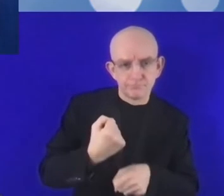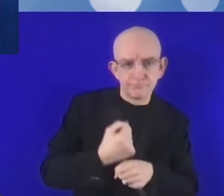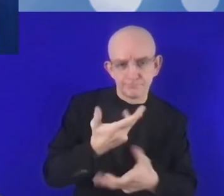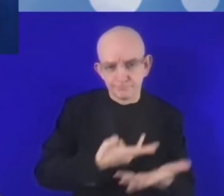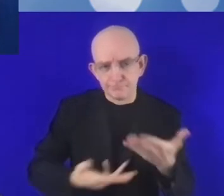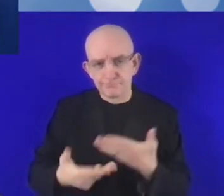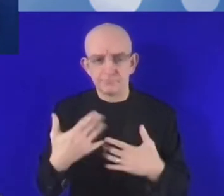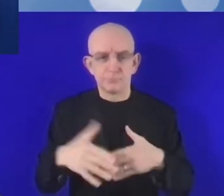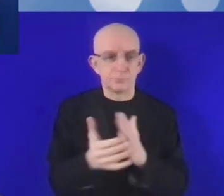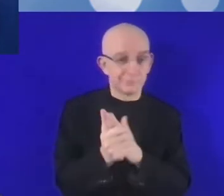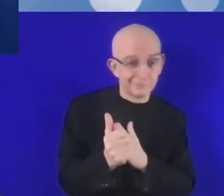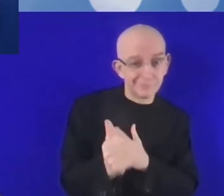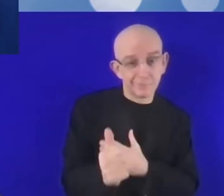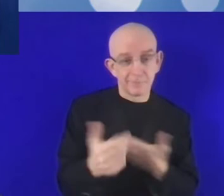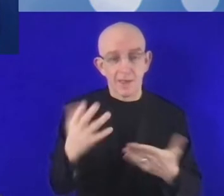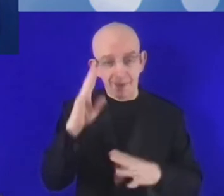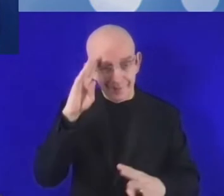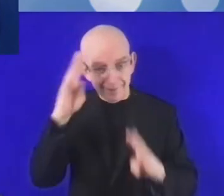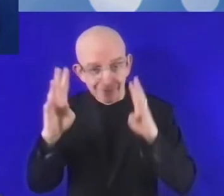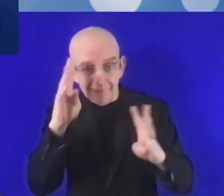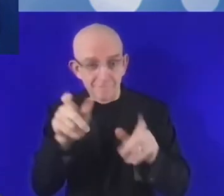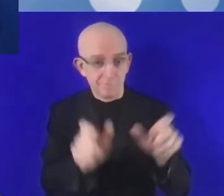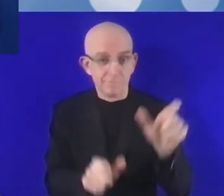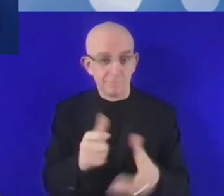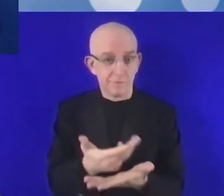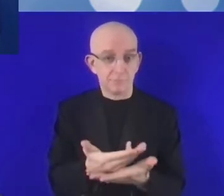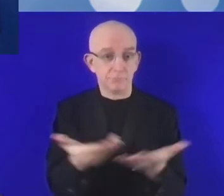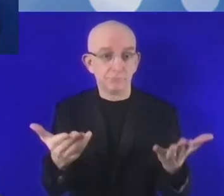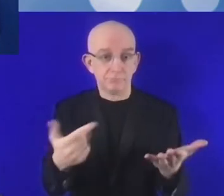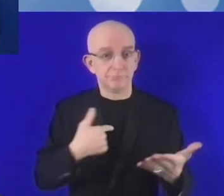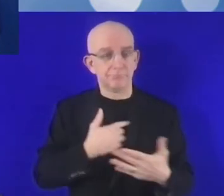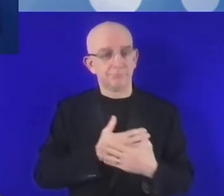région pleine d'énergie, une région jeune,